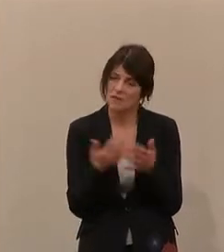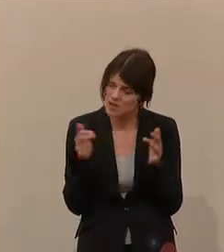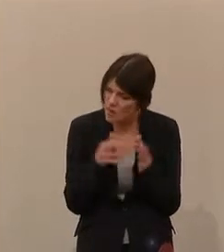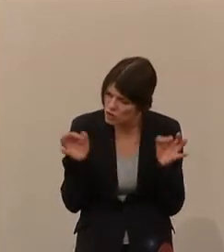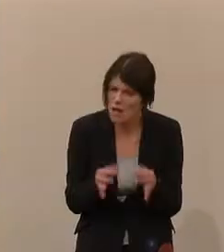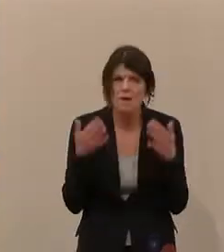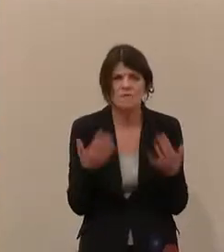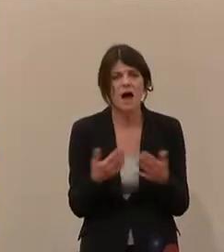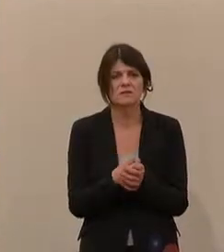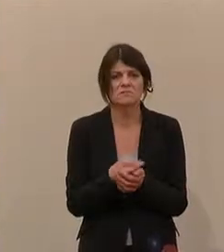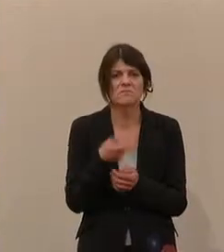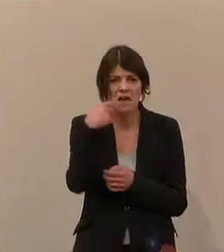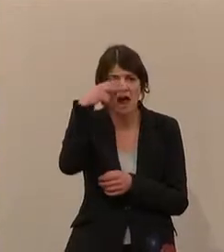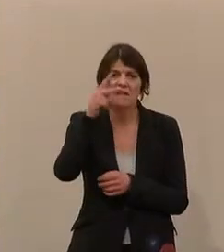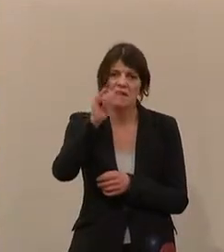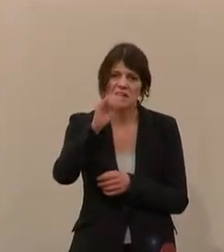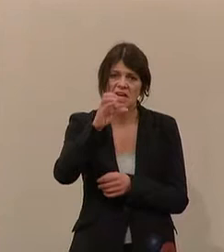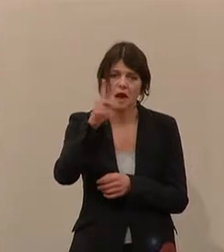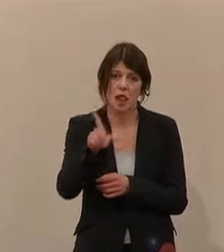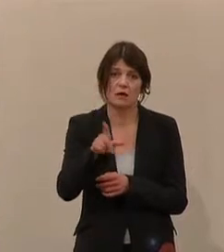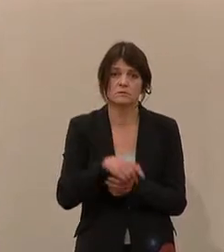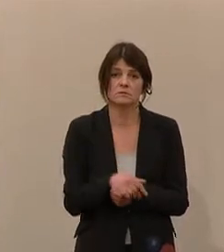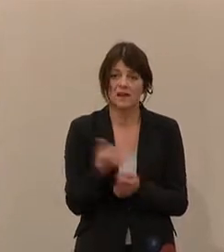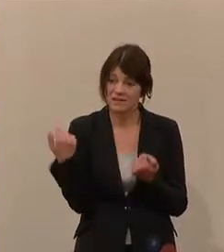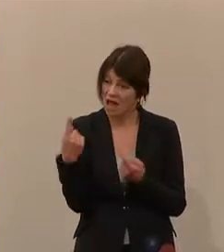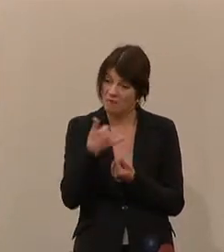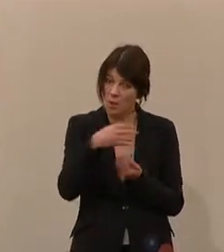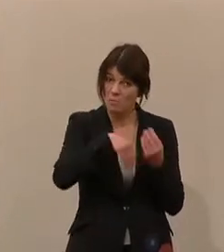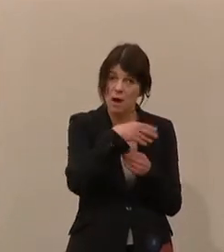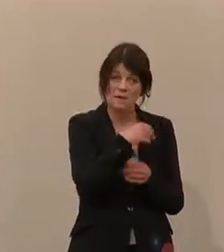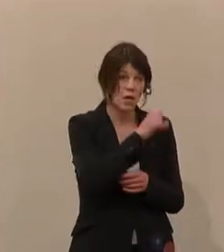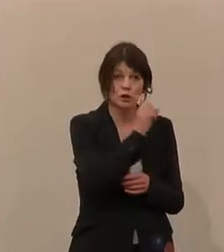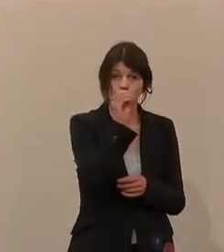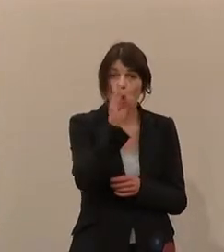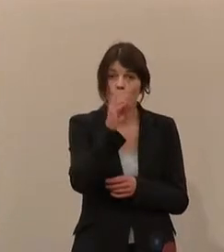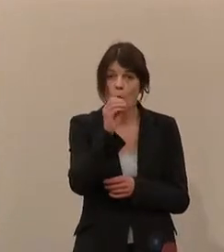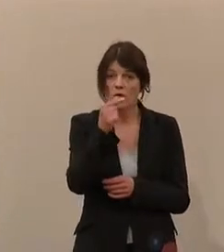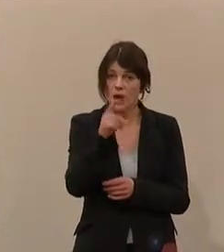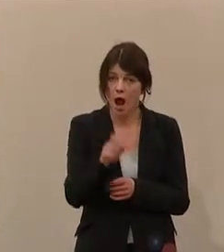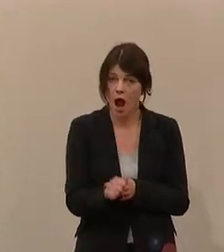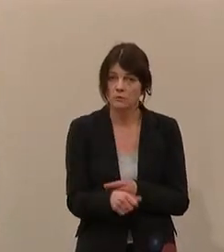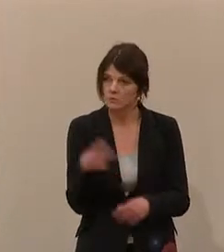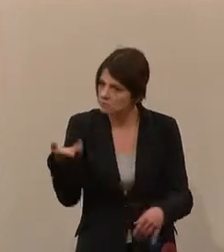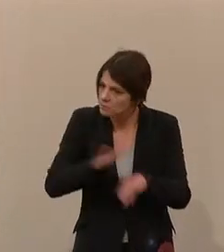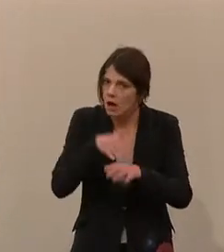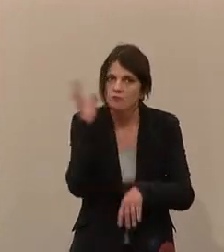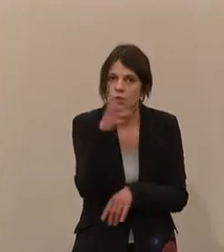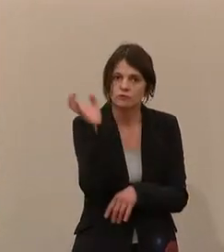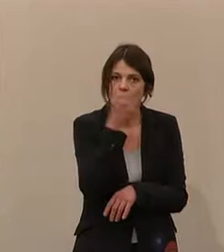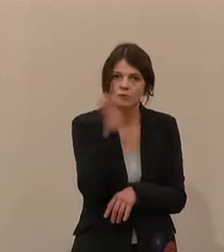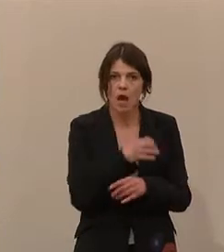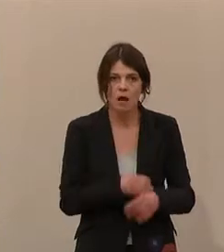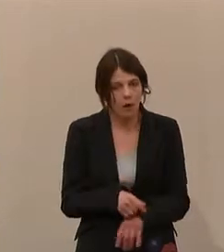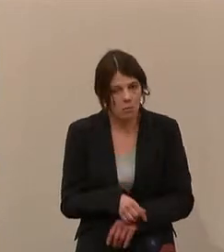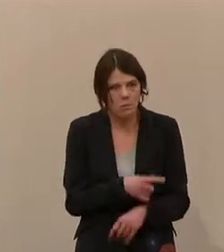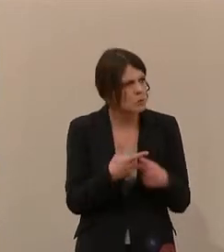Das wird nur übertroffen vom Kickl, wie der mit dem Sobotka umgeht. Der schimpft ja noch ein bisschen Ärger, aber sonst sind Sie